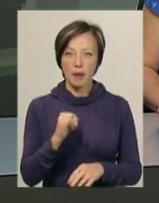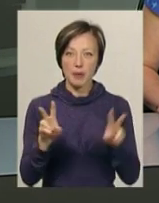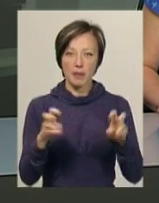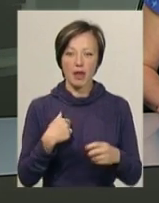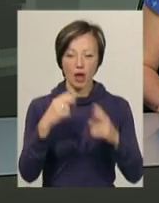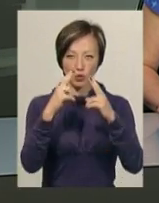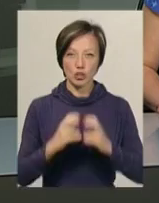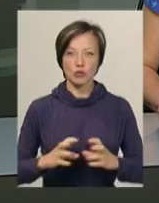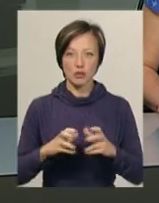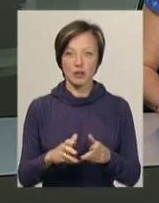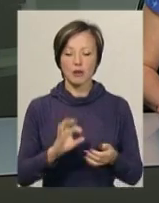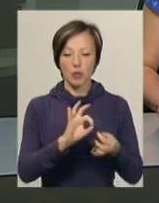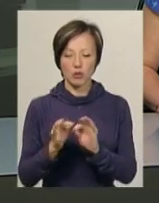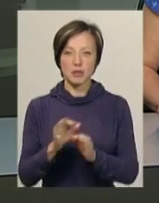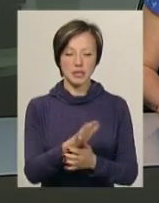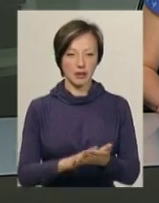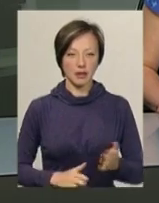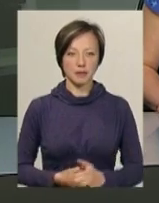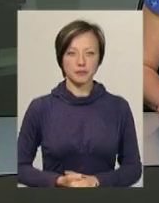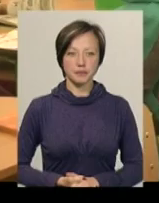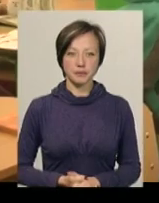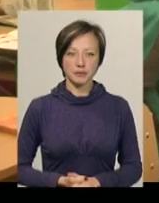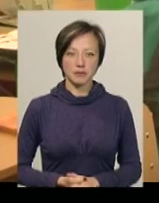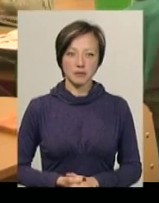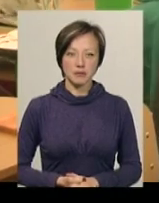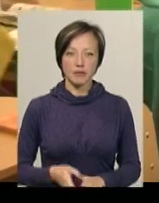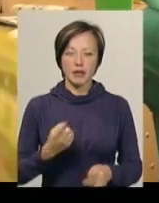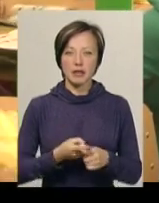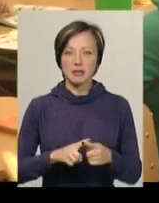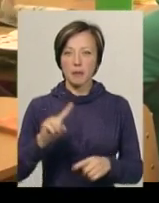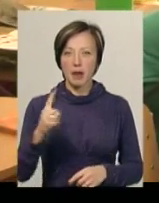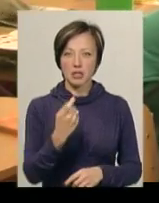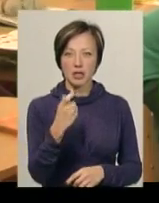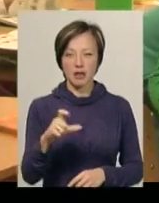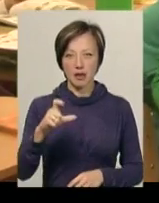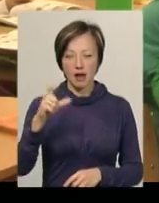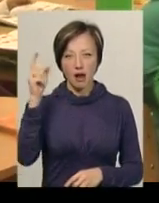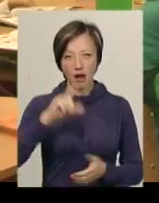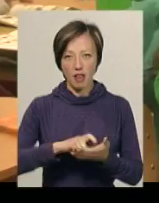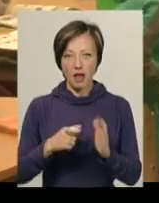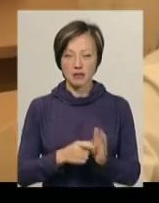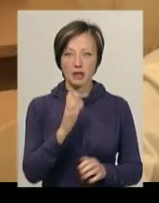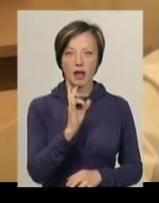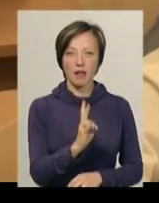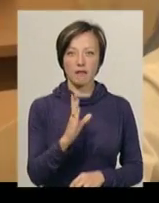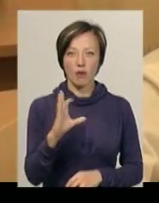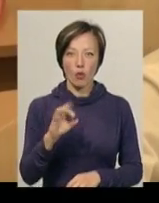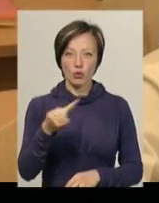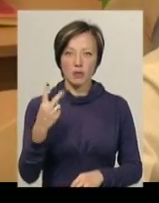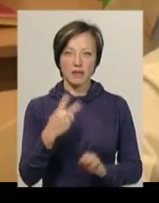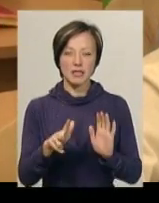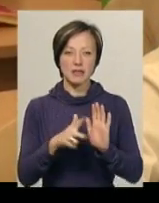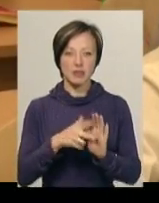досліджую світ». Подробиці – далі у сюжеті. Це перший Е-клас навчально-виховного об'єднання номер 28